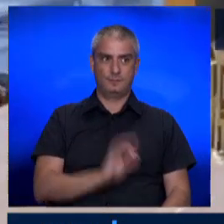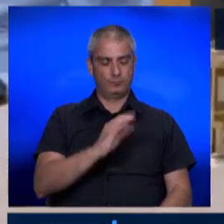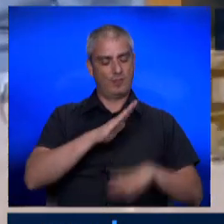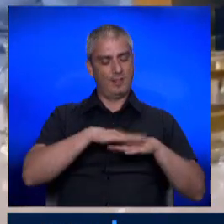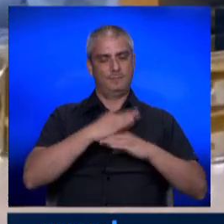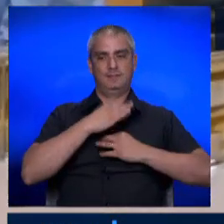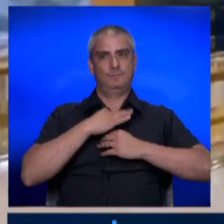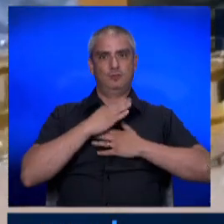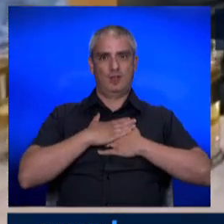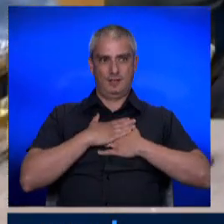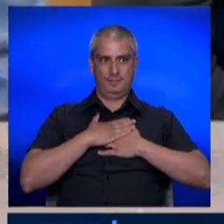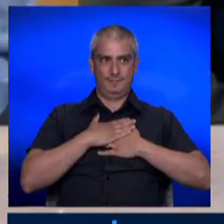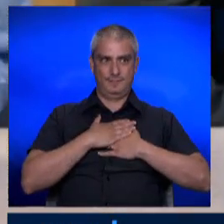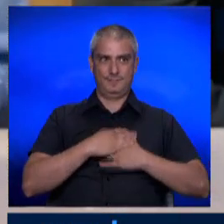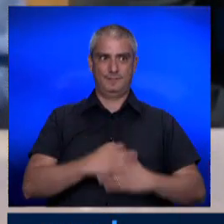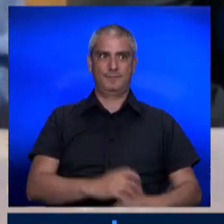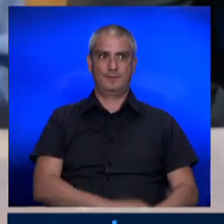get his blessing on my mission. Wow.